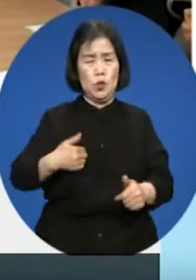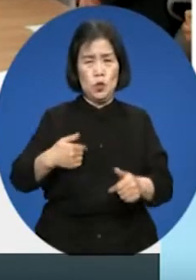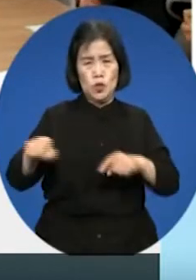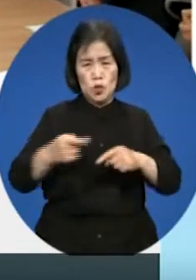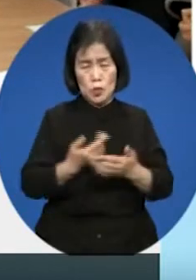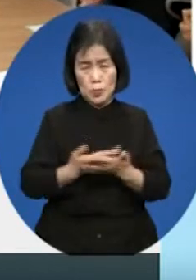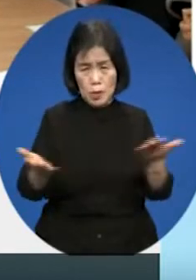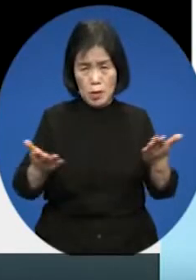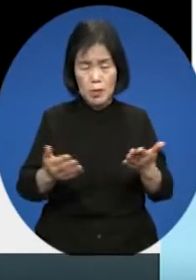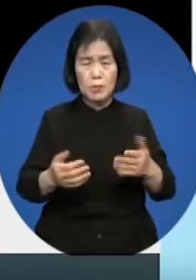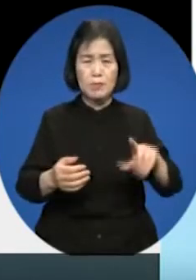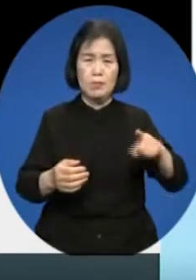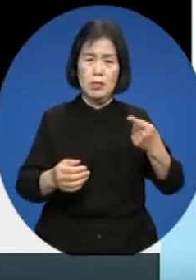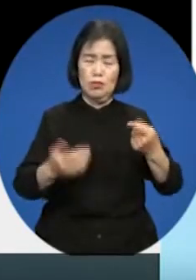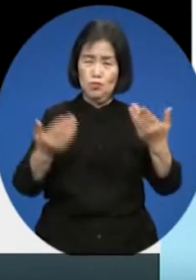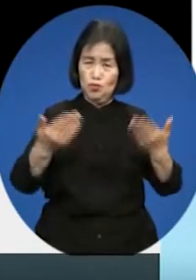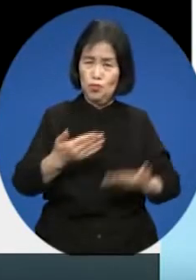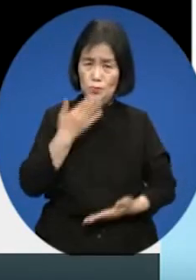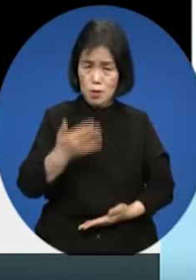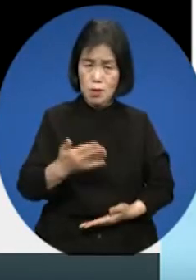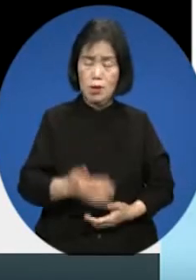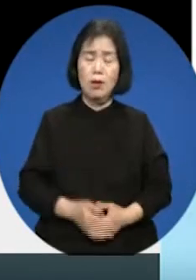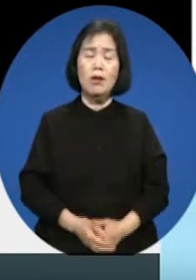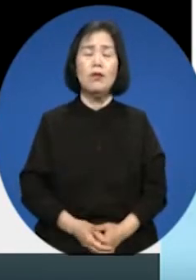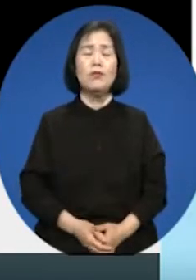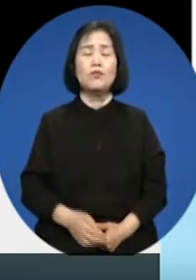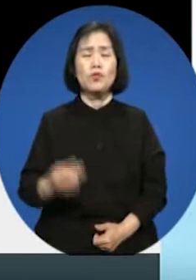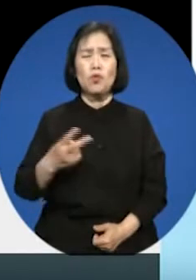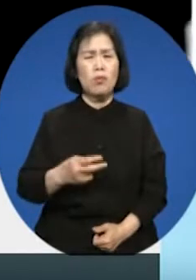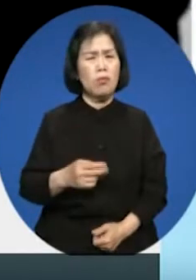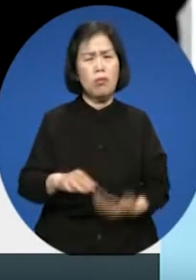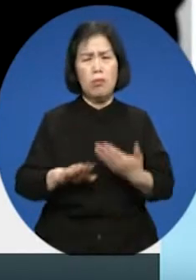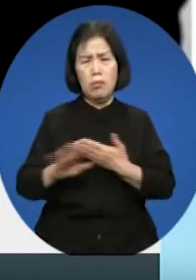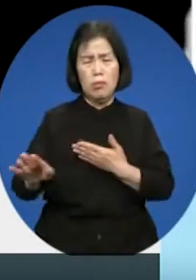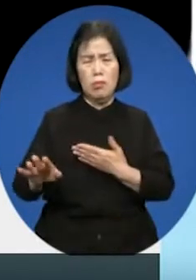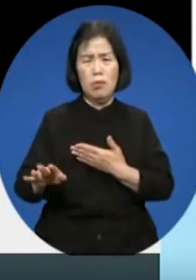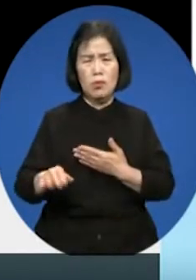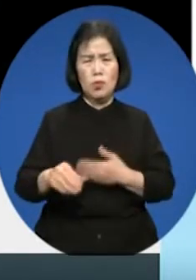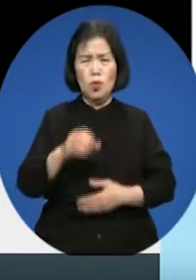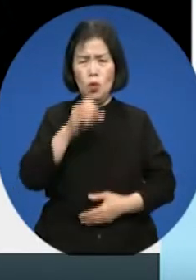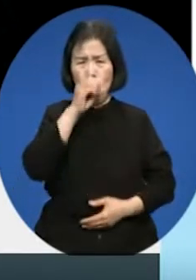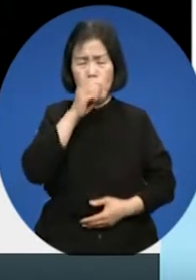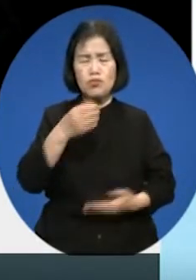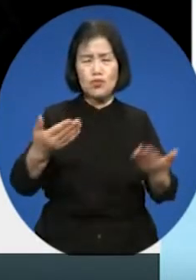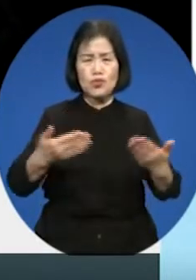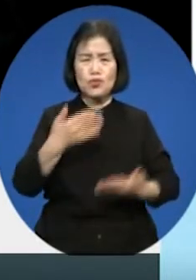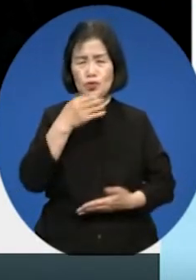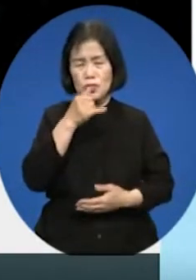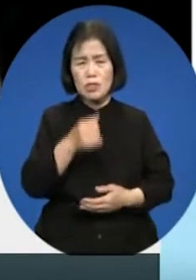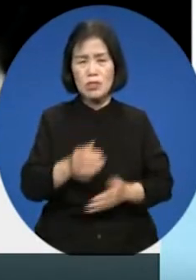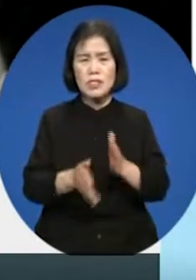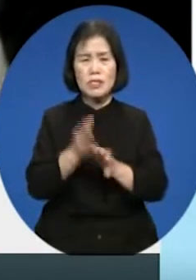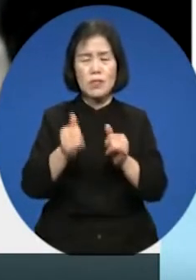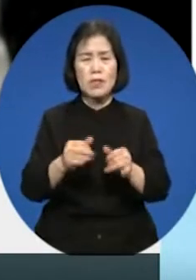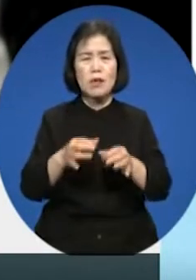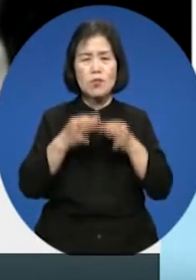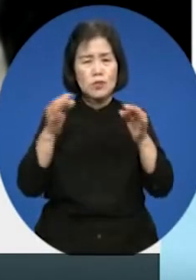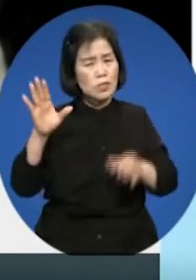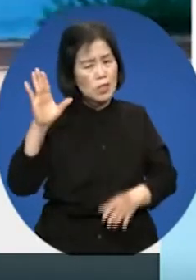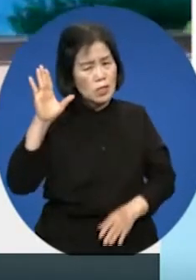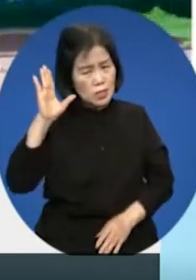때는 100점을 주실 수 있을 것 같고 그렇지 않을 경우는 0점을 줄 수 있지 않겠습니까? 그래서 시민의 목소리를 잘